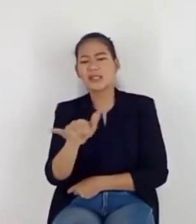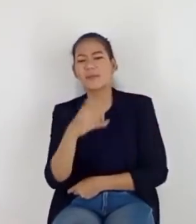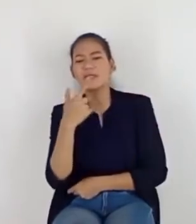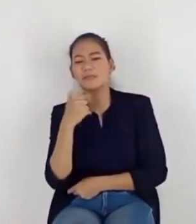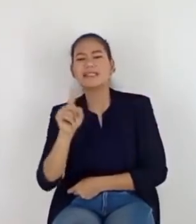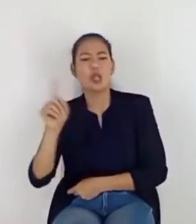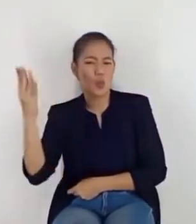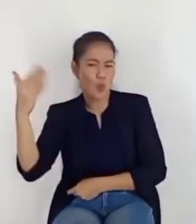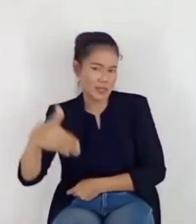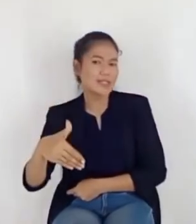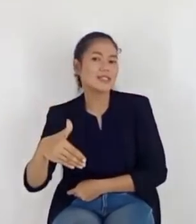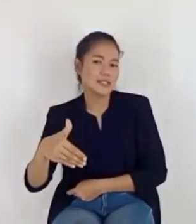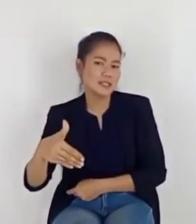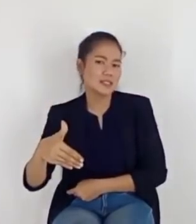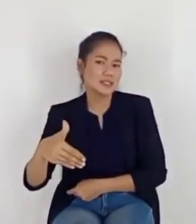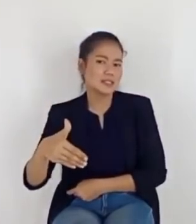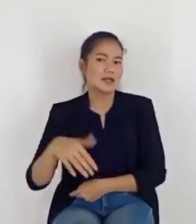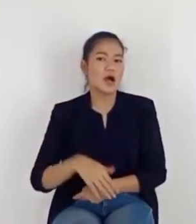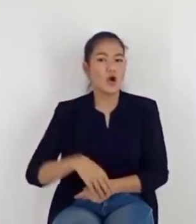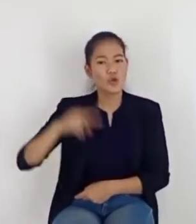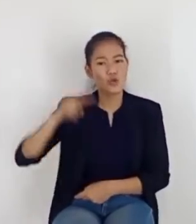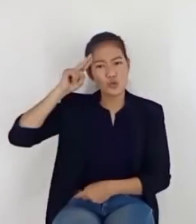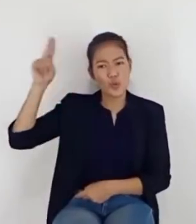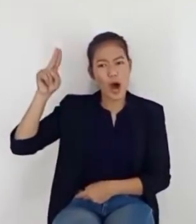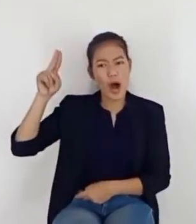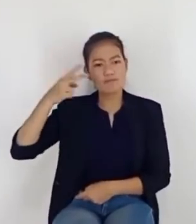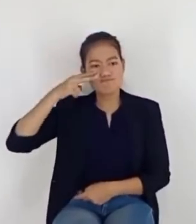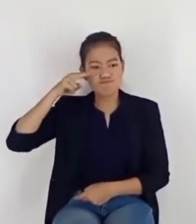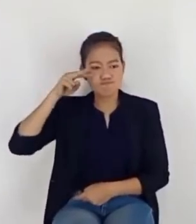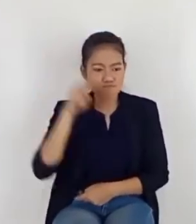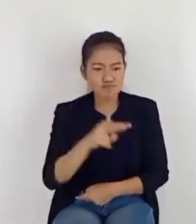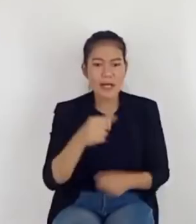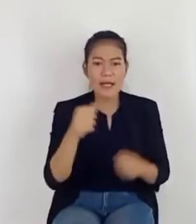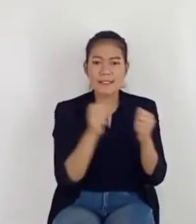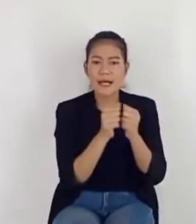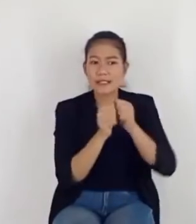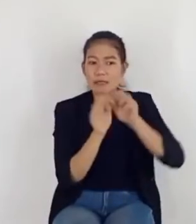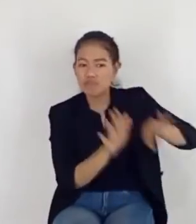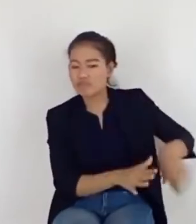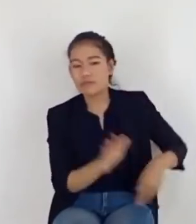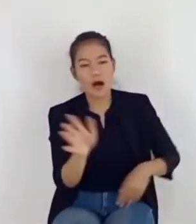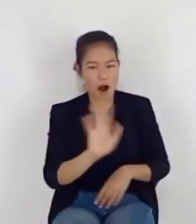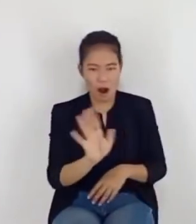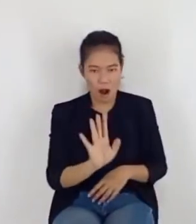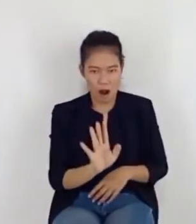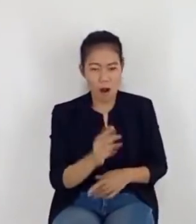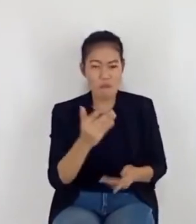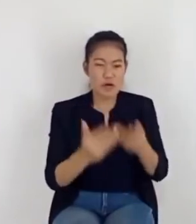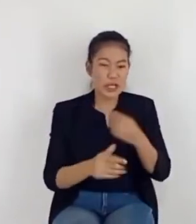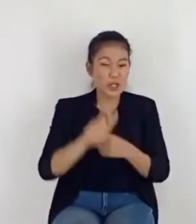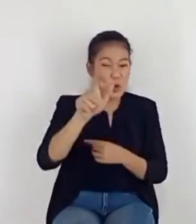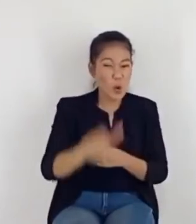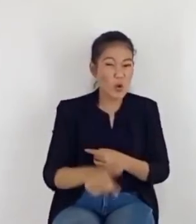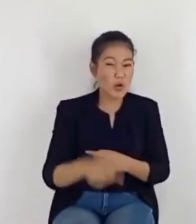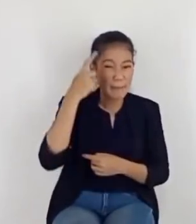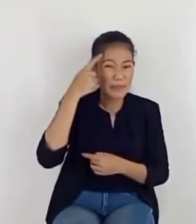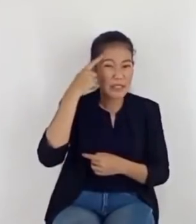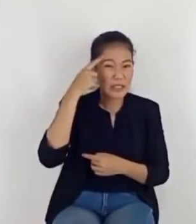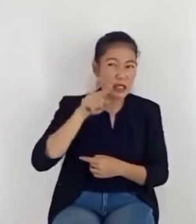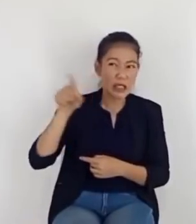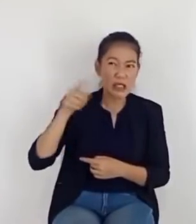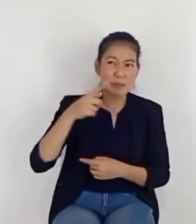seperti 1 hari. Tuhan tidak lalai menepati janjinya, sekalipun ada orang yang menganggapnya